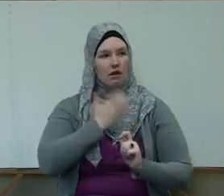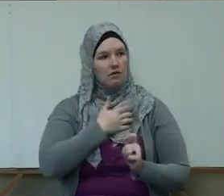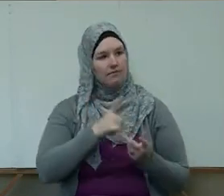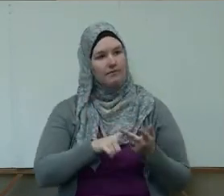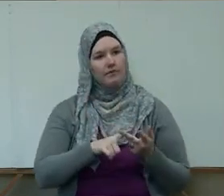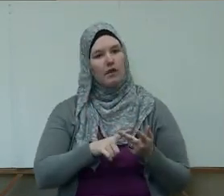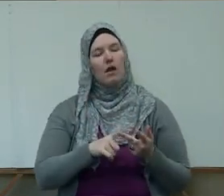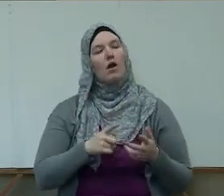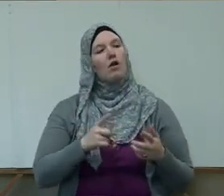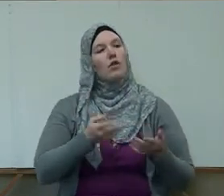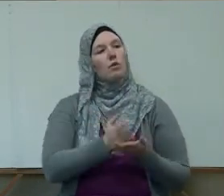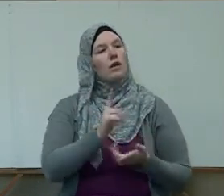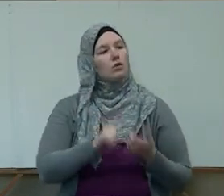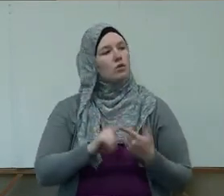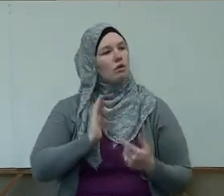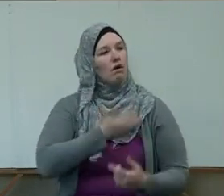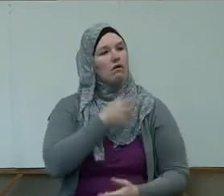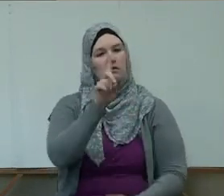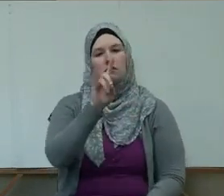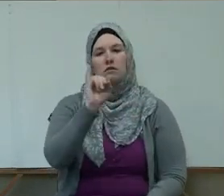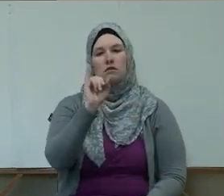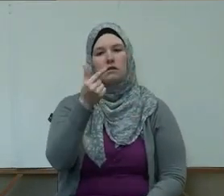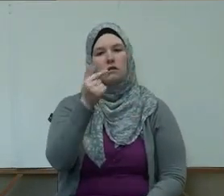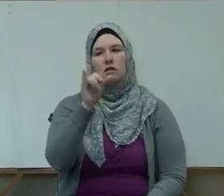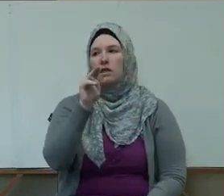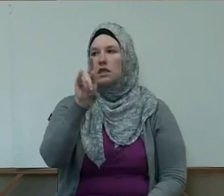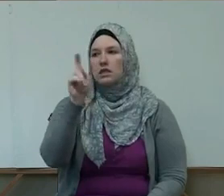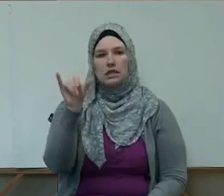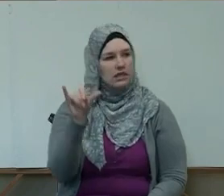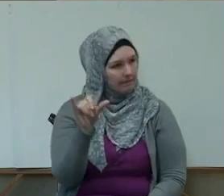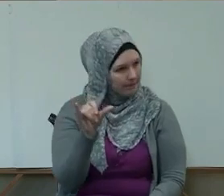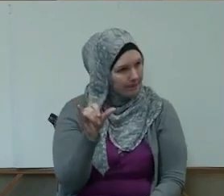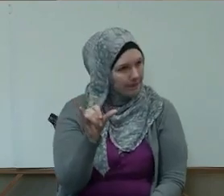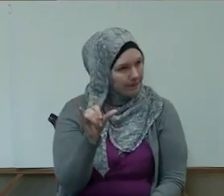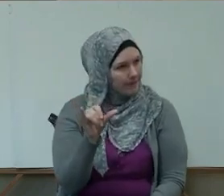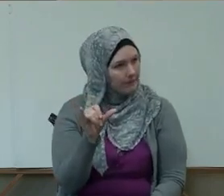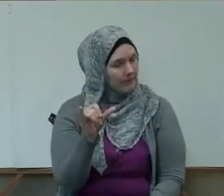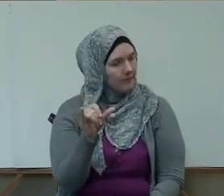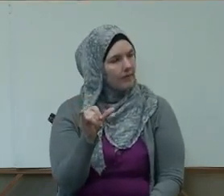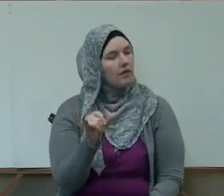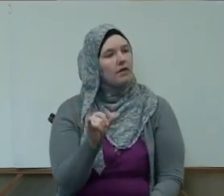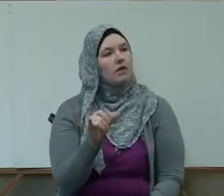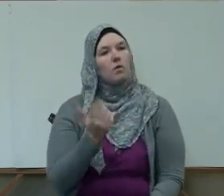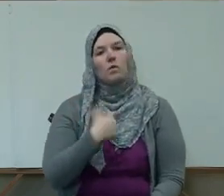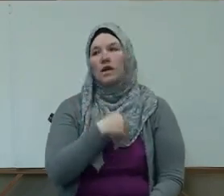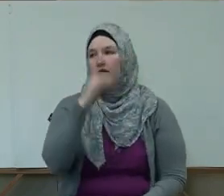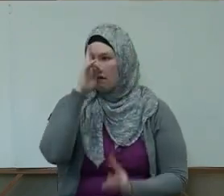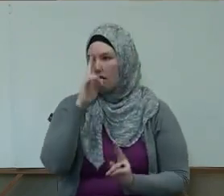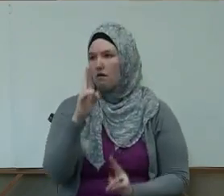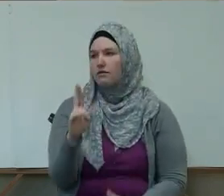dignity. Allah subhanahu wa ta'ala says, وَلَقَدْ كَرَّمْنَا بَنِي آدَمْ. We have